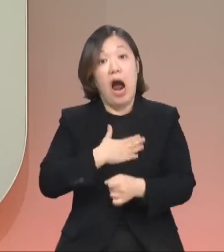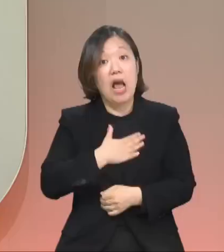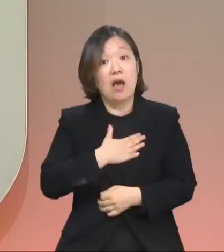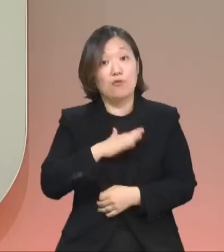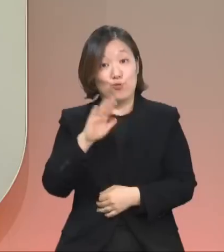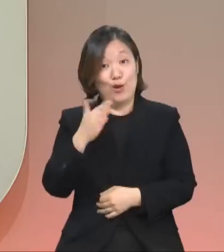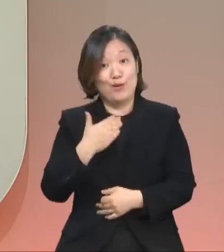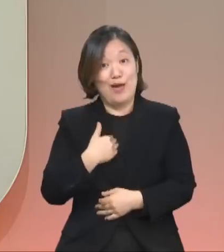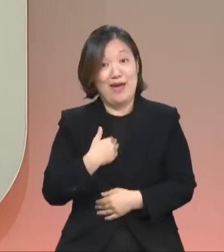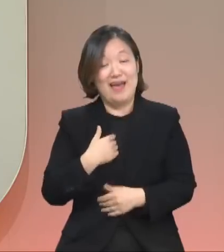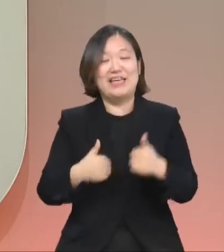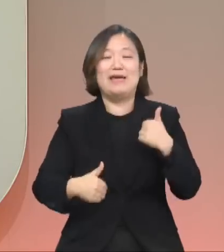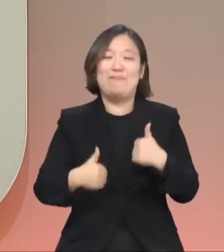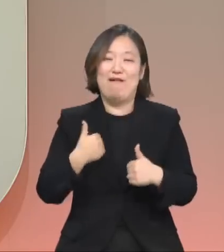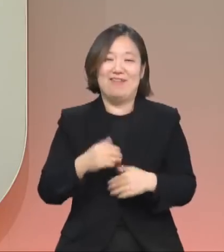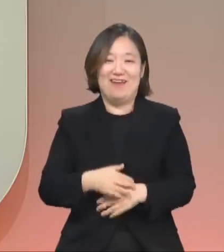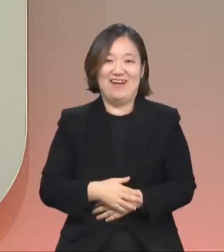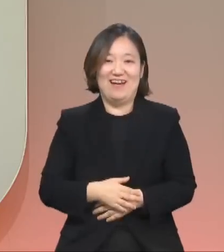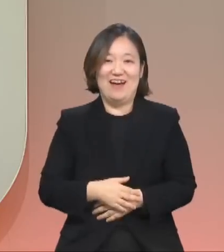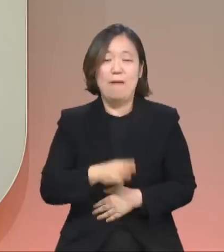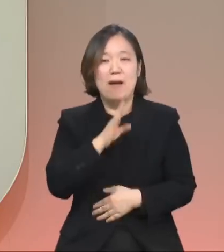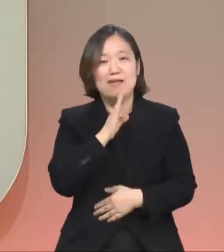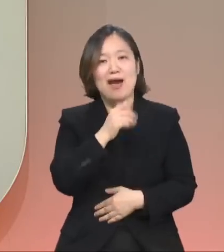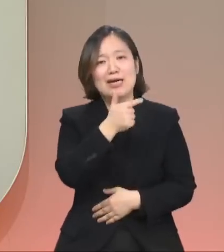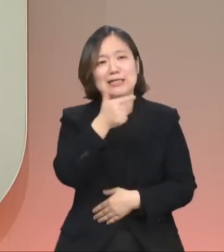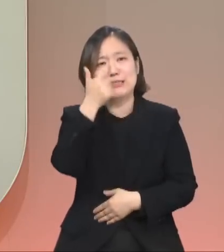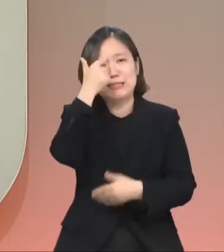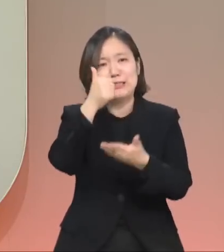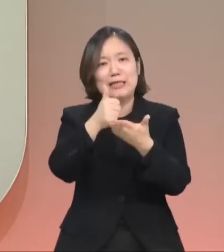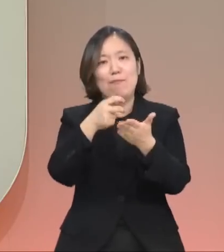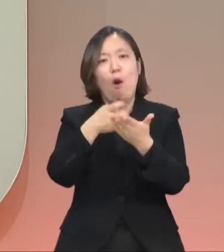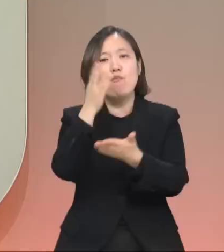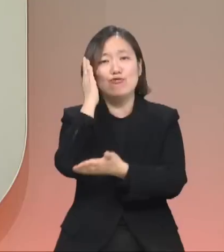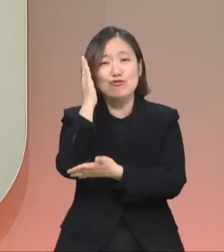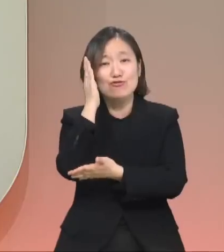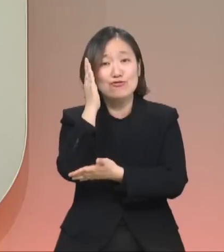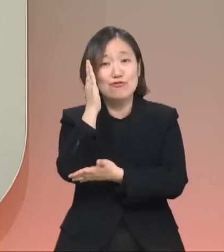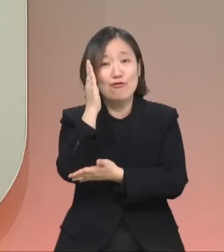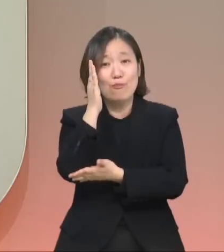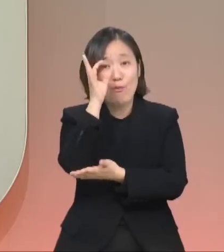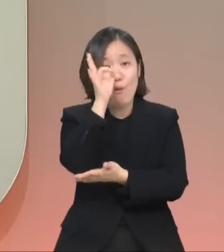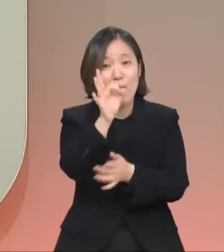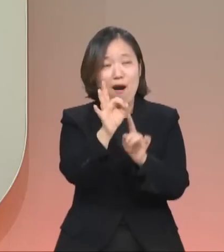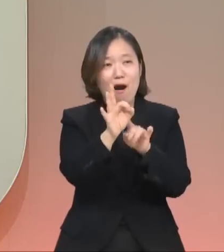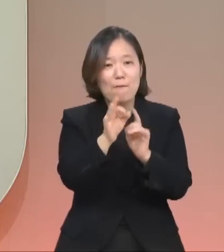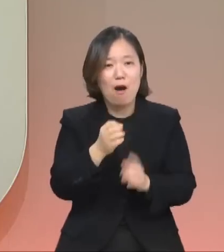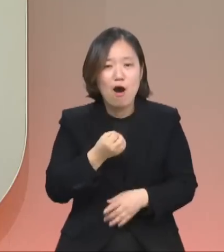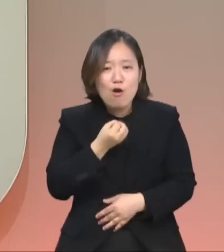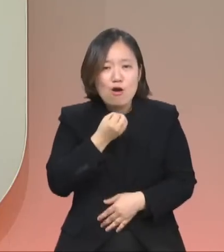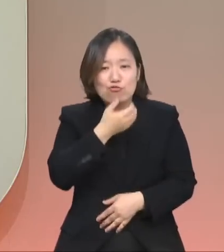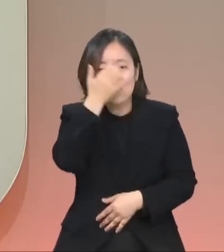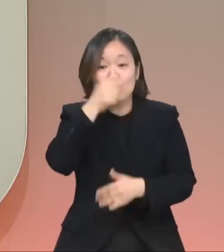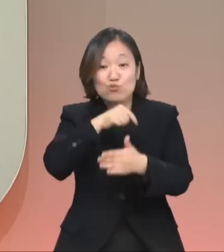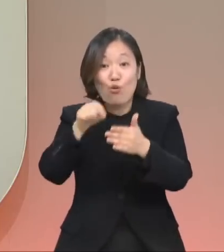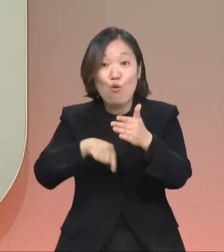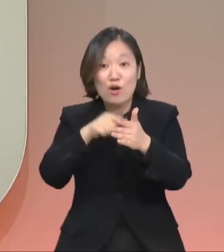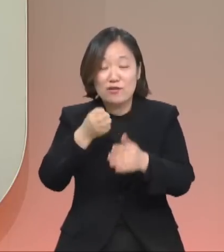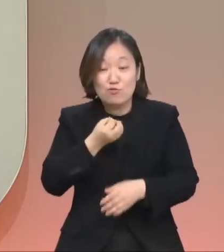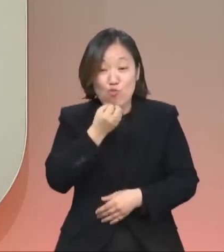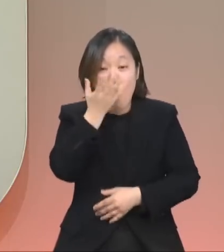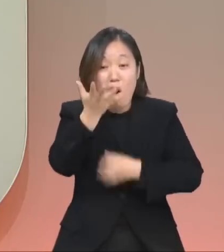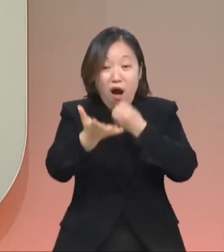경전 혹은 밀교경전이나 그런 큰스님들 법문을 보면 막 토를 한다든가 대소변을